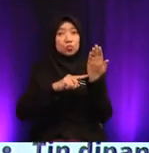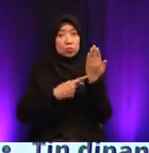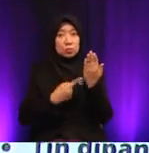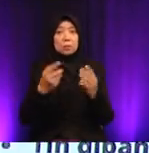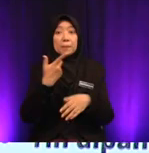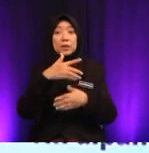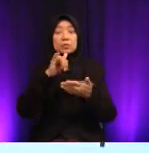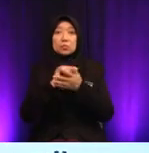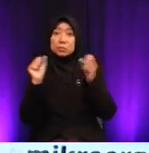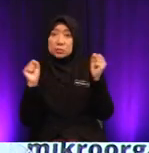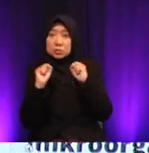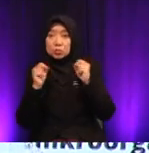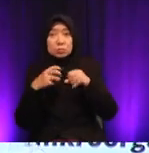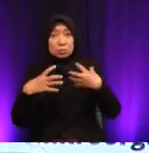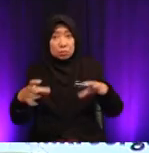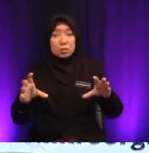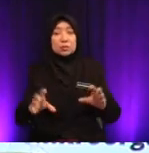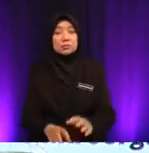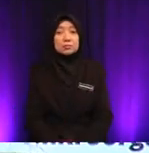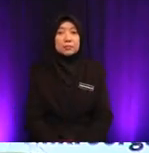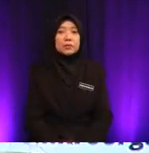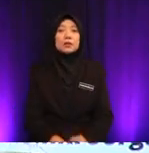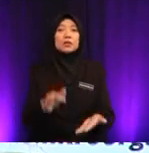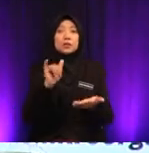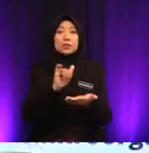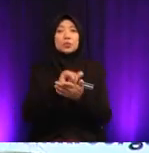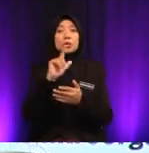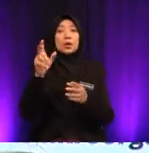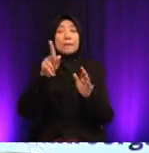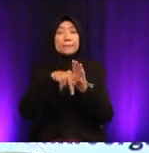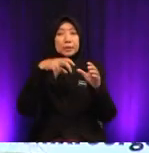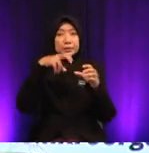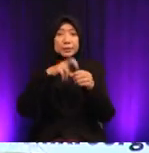dengan secepatnya mungkin sudah pengertian